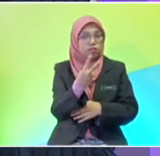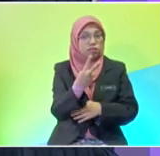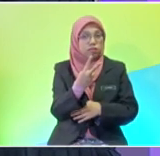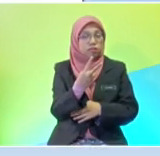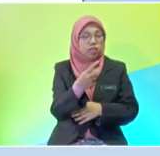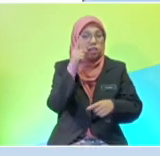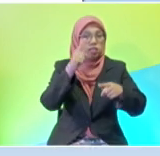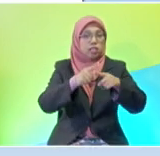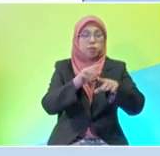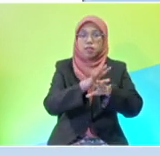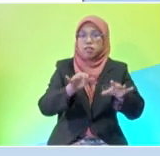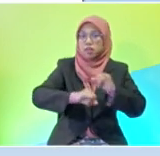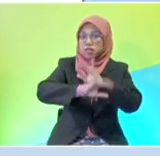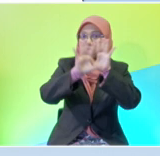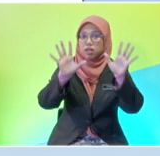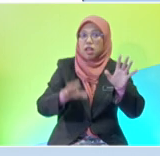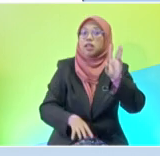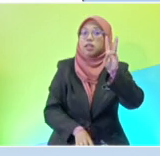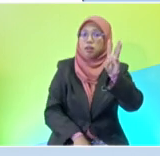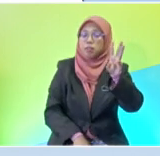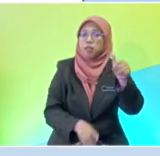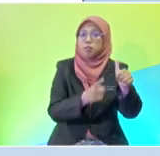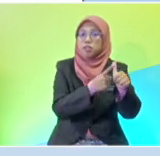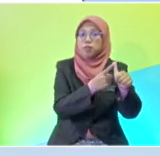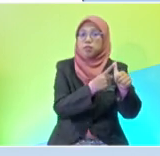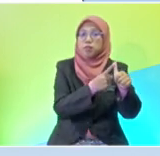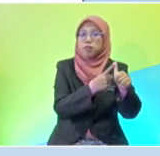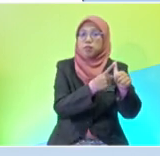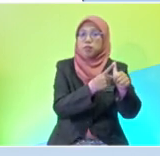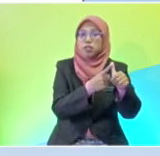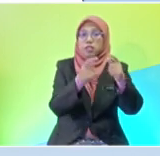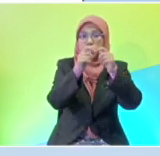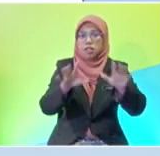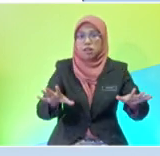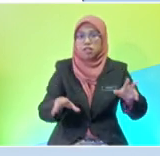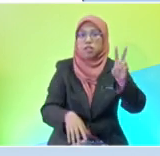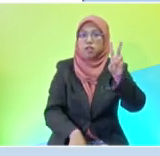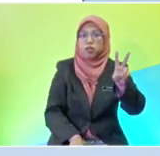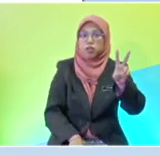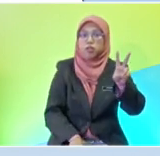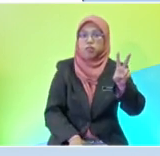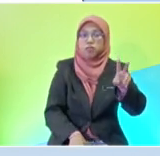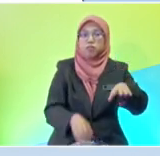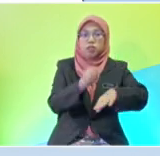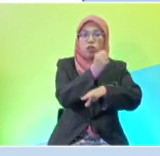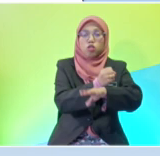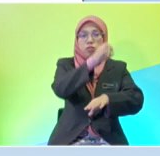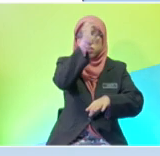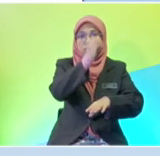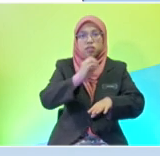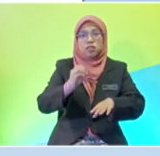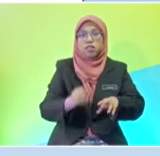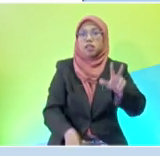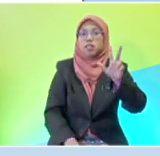ketara ada 6 kesilapan yang pertama adalah kesilapan ketinggalan kesilapan commission kesilapan